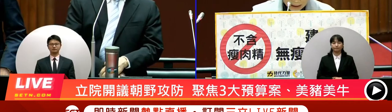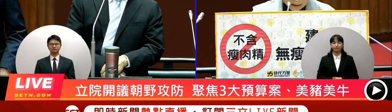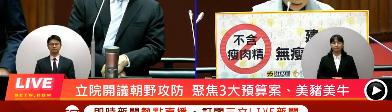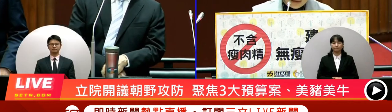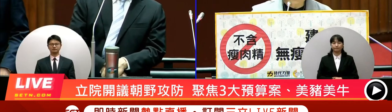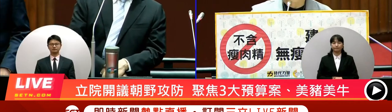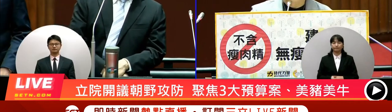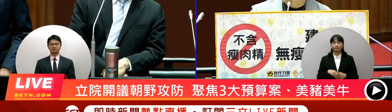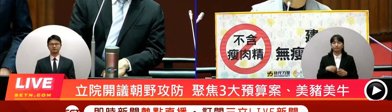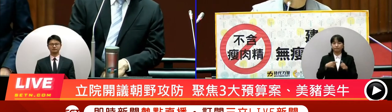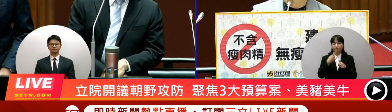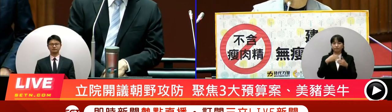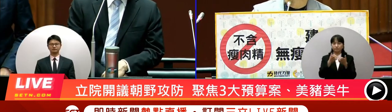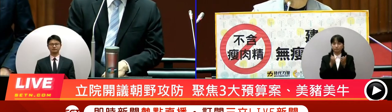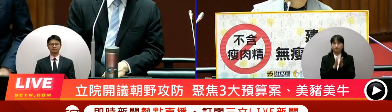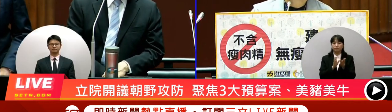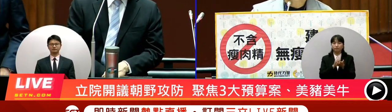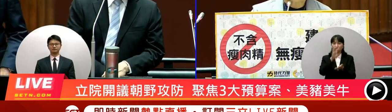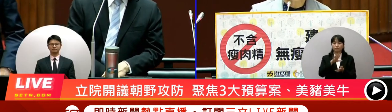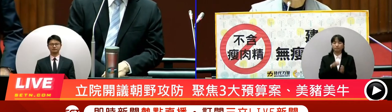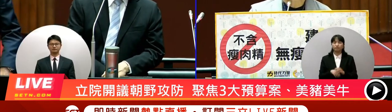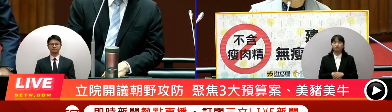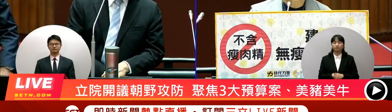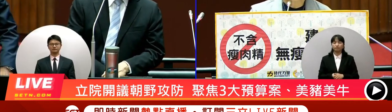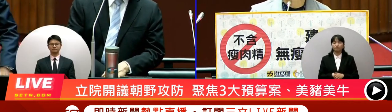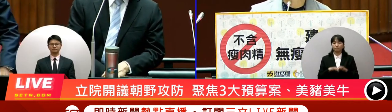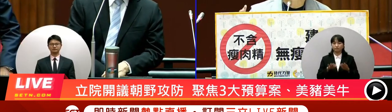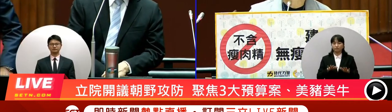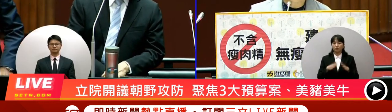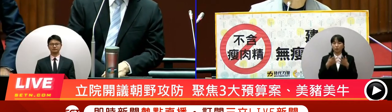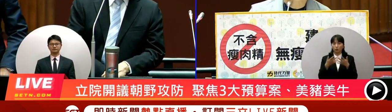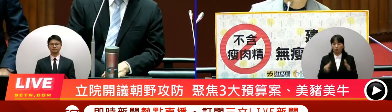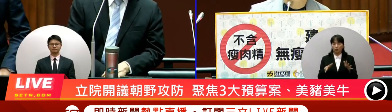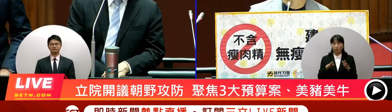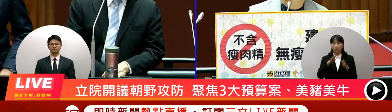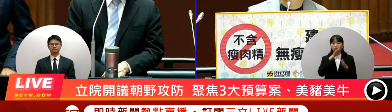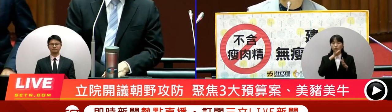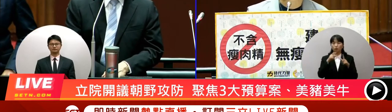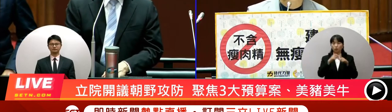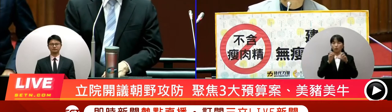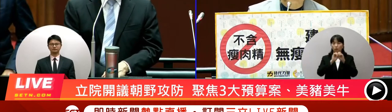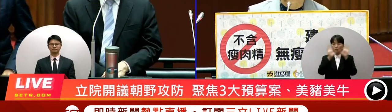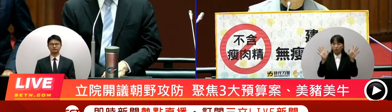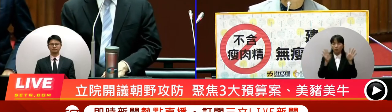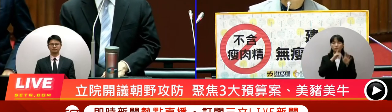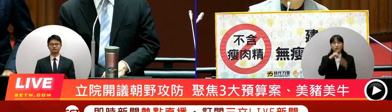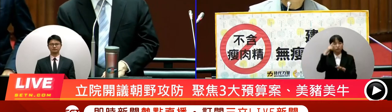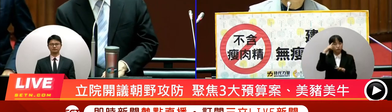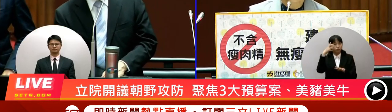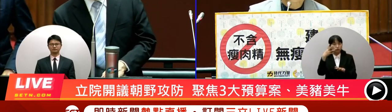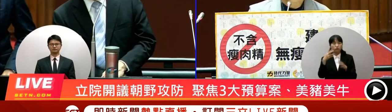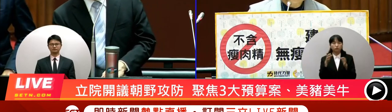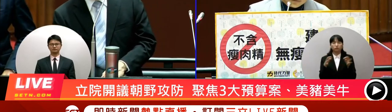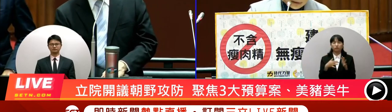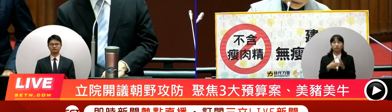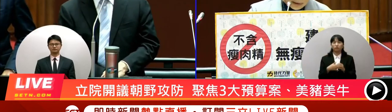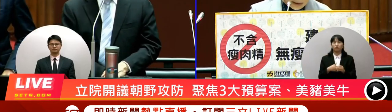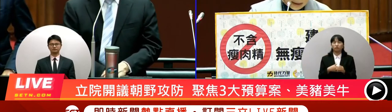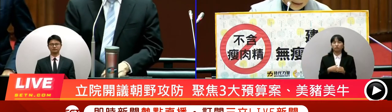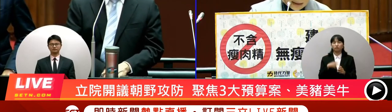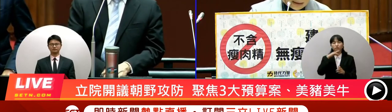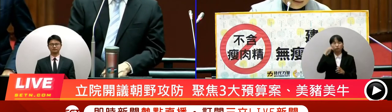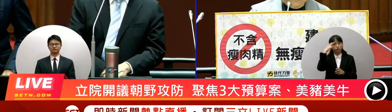还是要先跟部长讲一下了哈，因为今天这么多预公告都是只有七天，都是只有